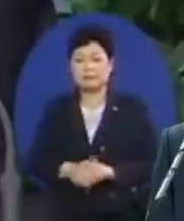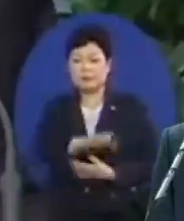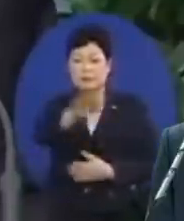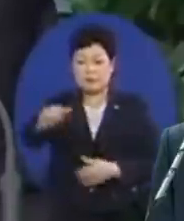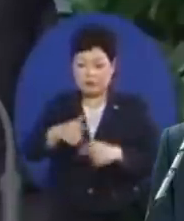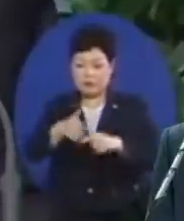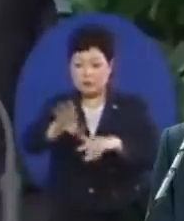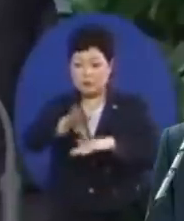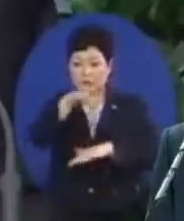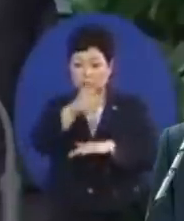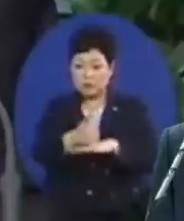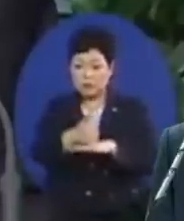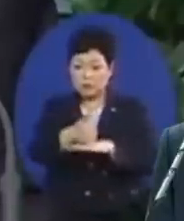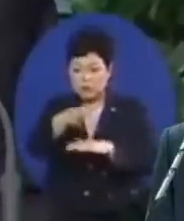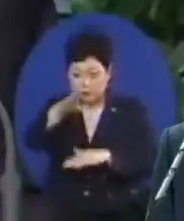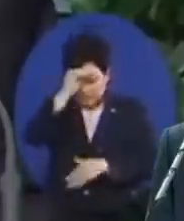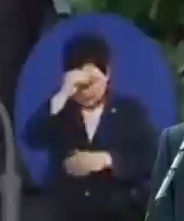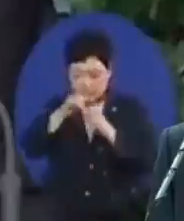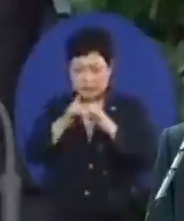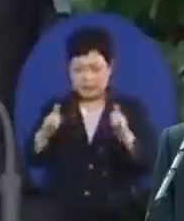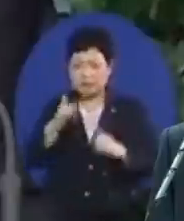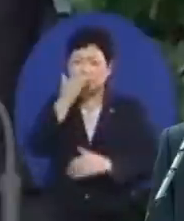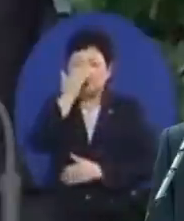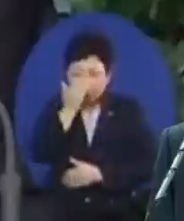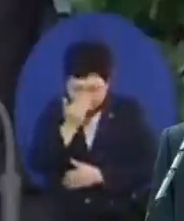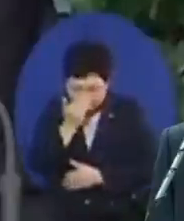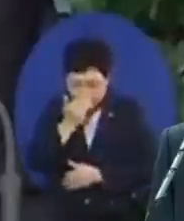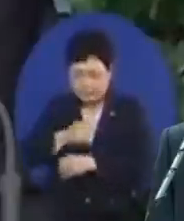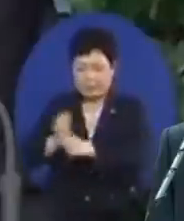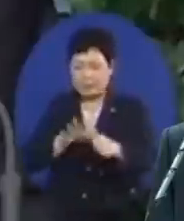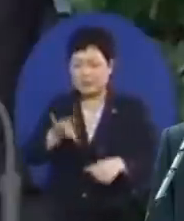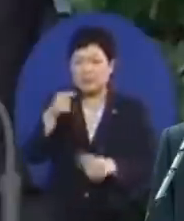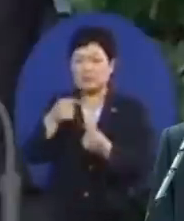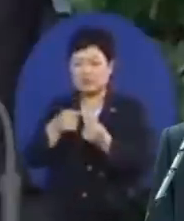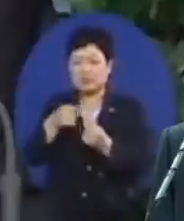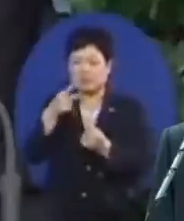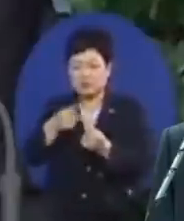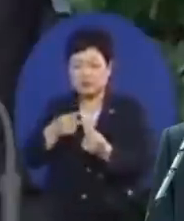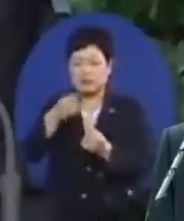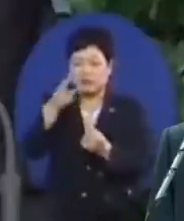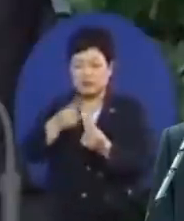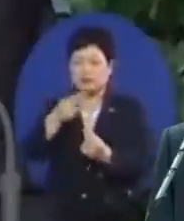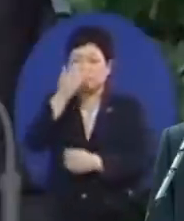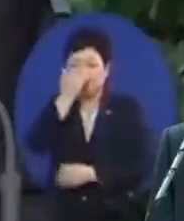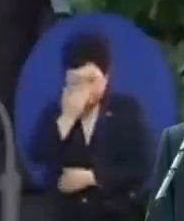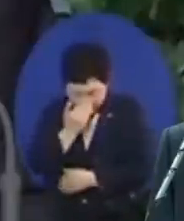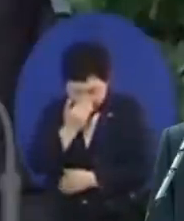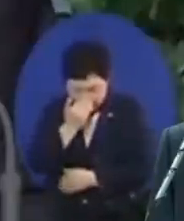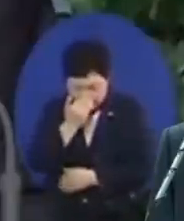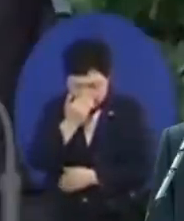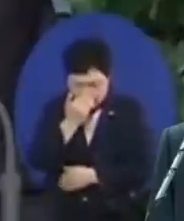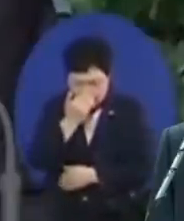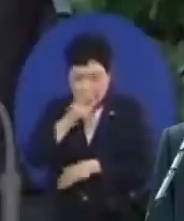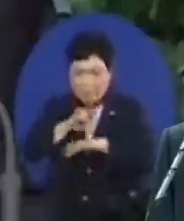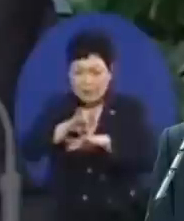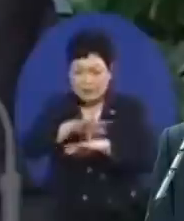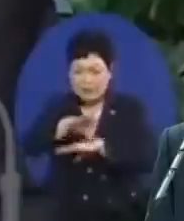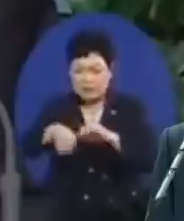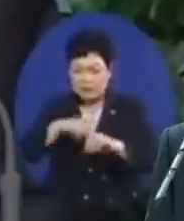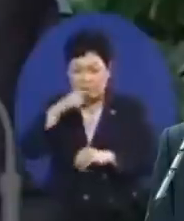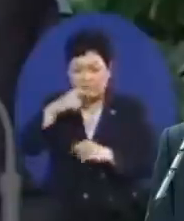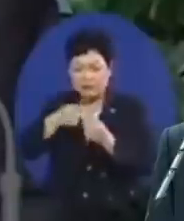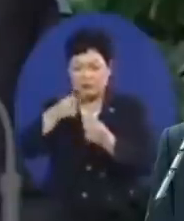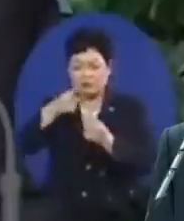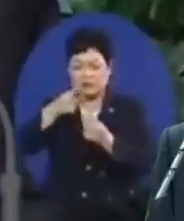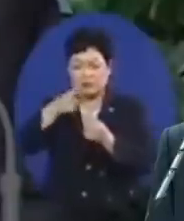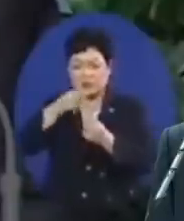우리가 예수 그리스도를 닮는 사람은 겸손해져요. 첫째도 둘째도 셋째도 겸손해지만 마귀는 첫째도 둘째도